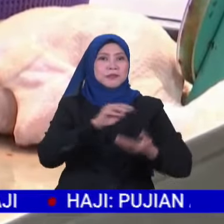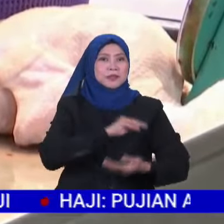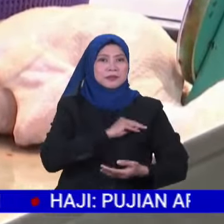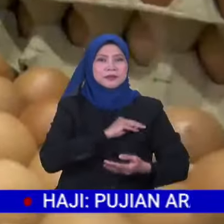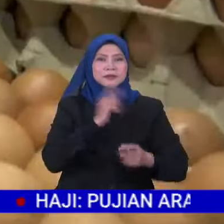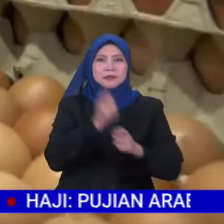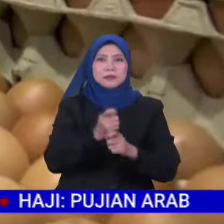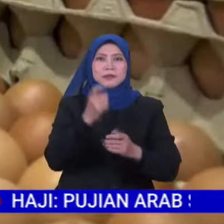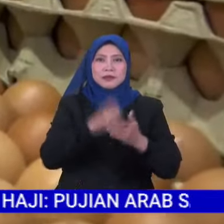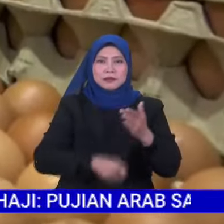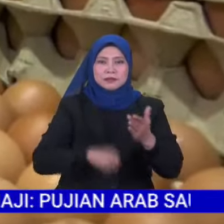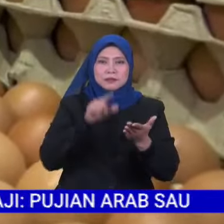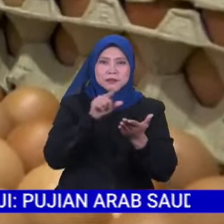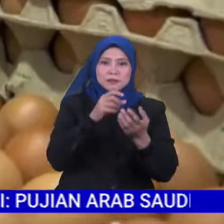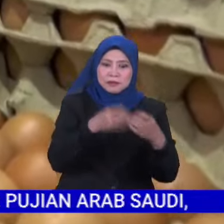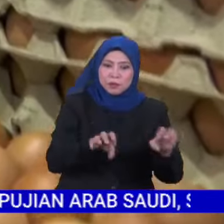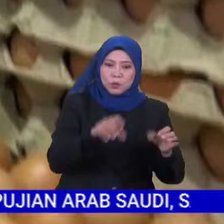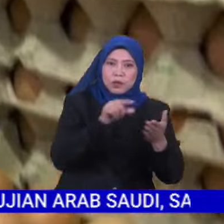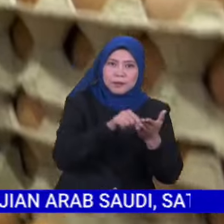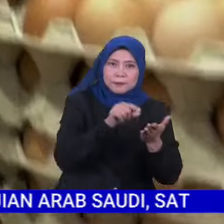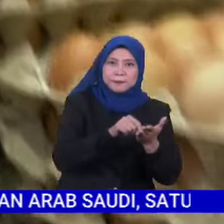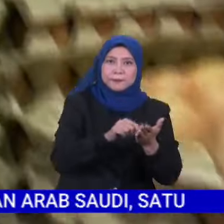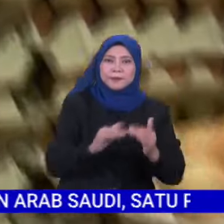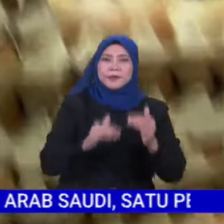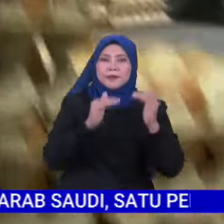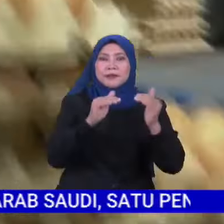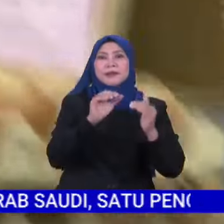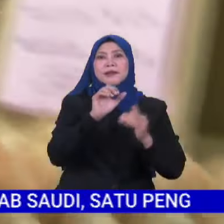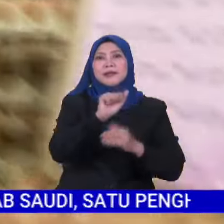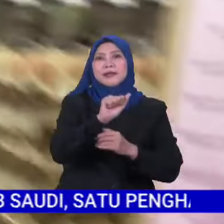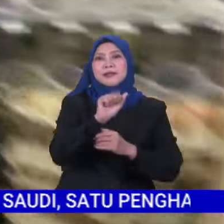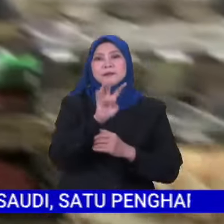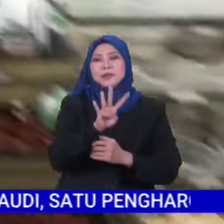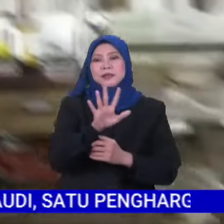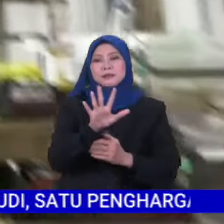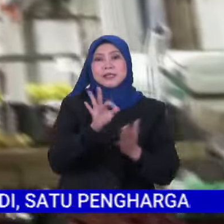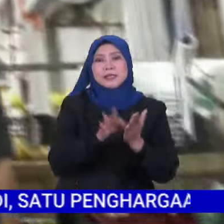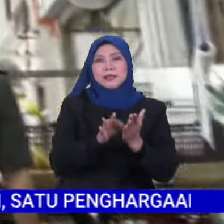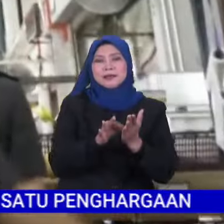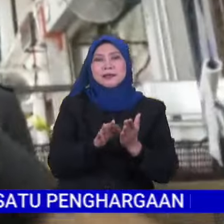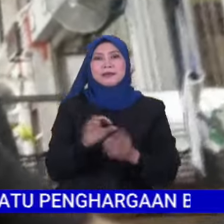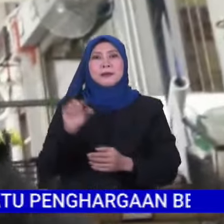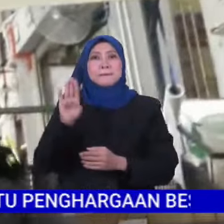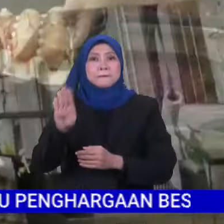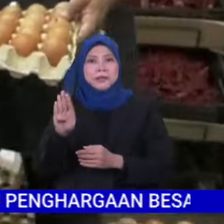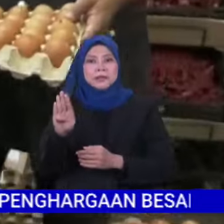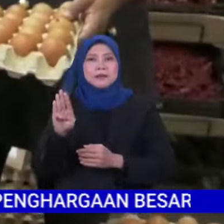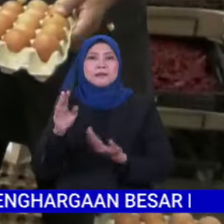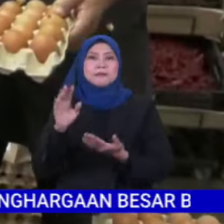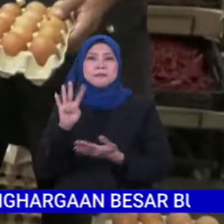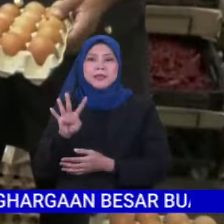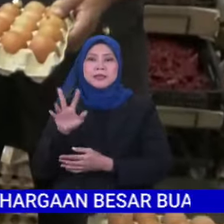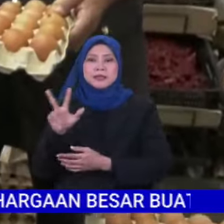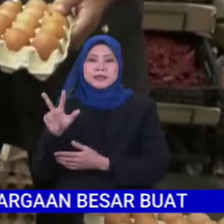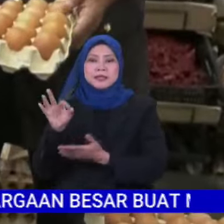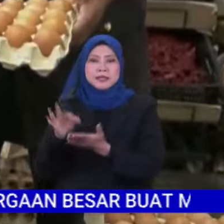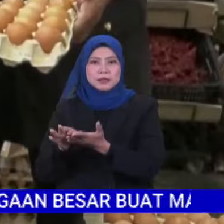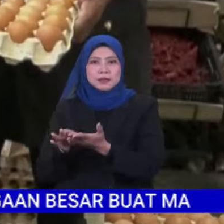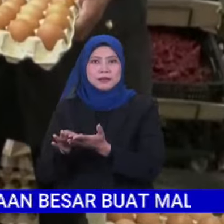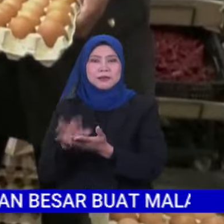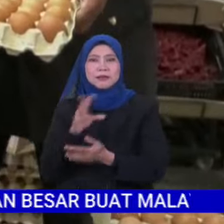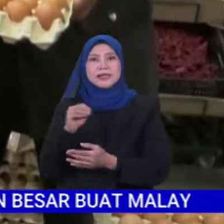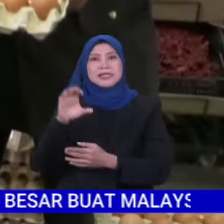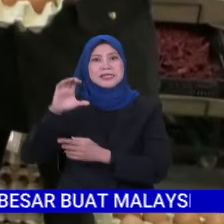menetapkan harga cycling runcit telur ayam bagi grade pada 45.sin sebiji Breakbeat itu setsubiji